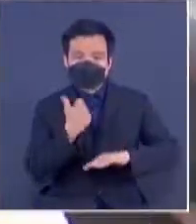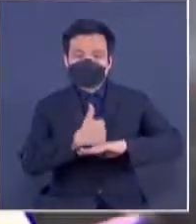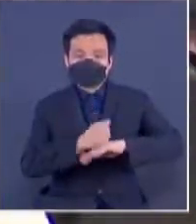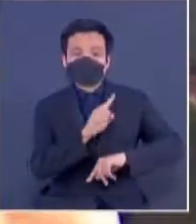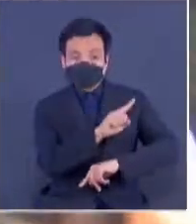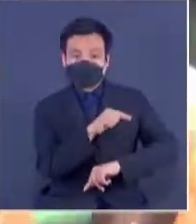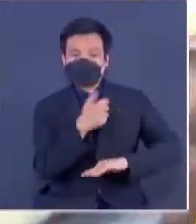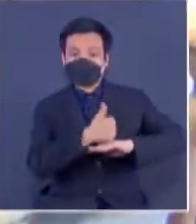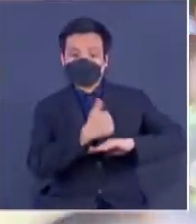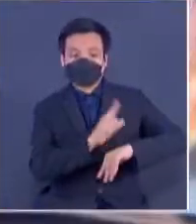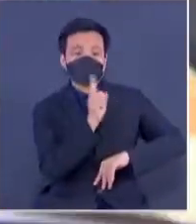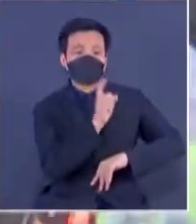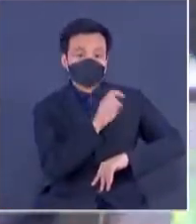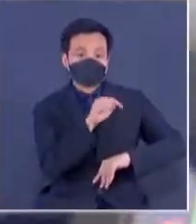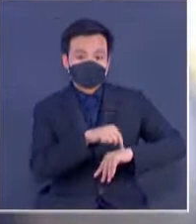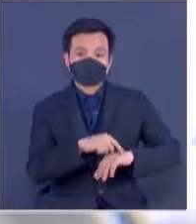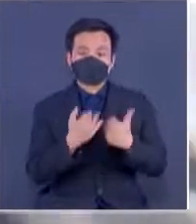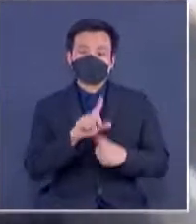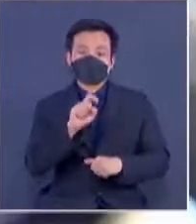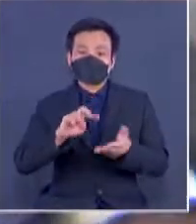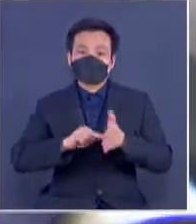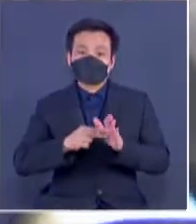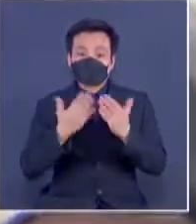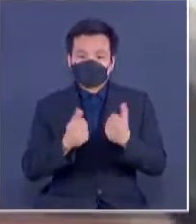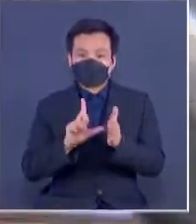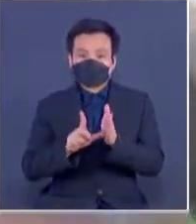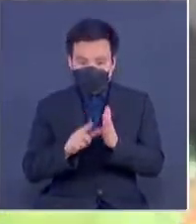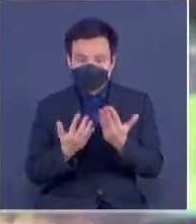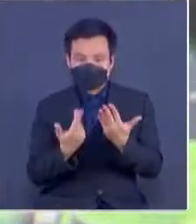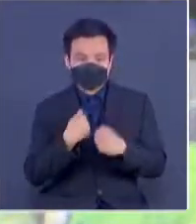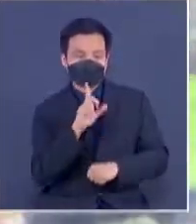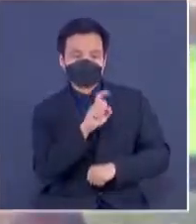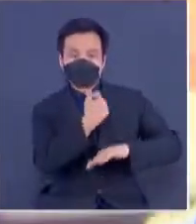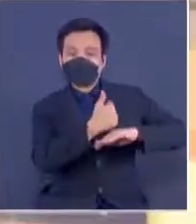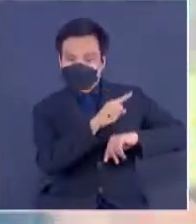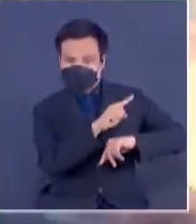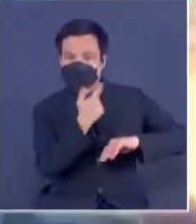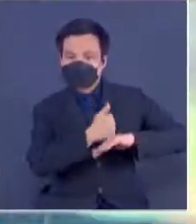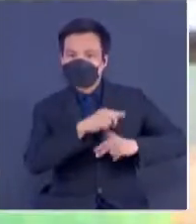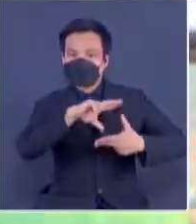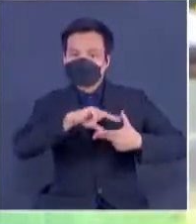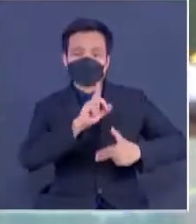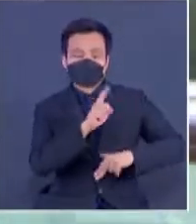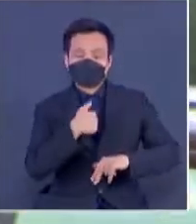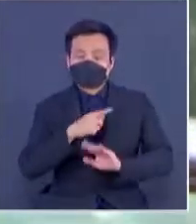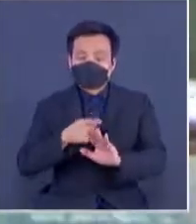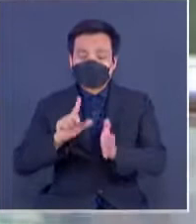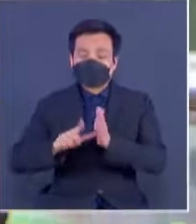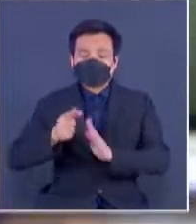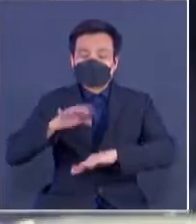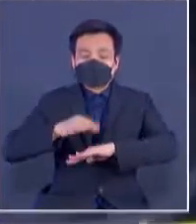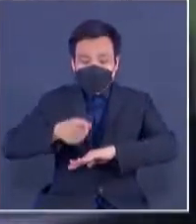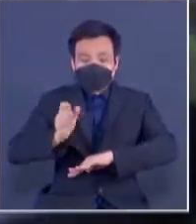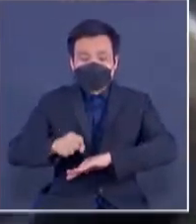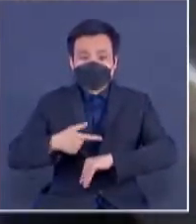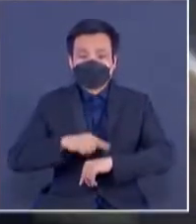ฮะ แสดงว่าทำงานอยู่นะท่านตอนนี ้ท่านหัวหน้ากำลังลงมาครับเดี๋ยวฟังท่านหัวหน้า ครับยังตำแหน่งเดิมไหมครับ เดี๋ยวฟังท่านหัวหน้านะ